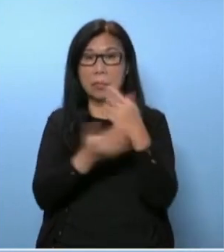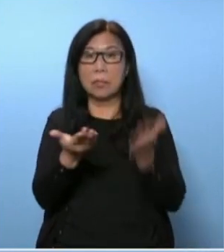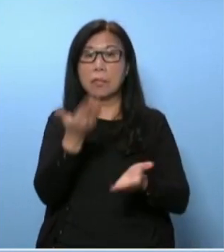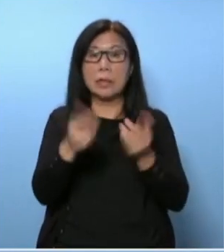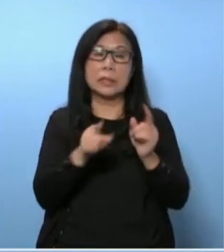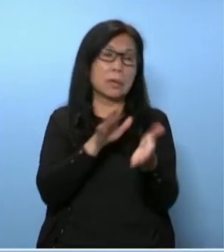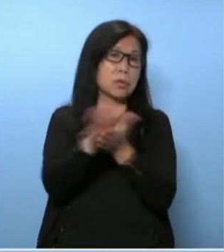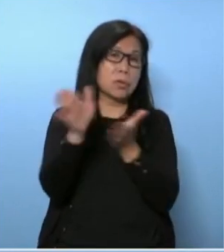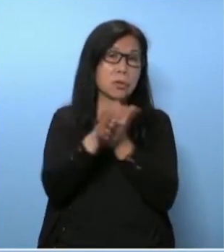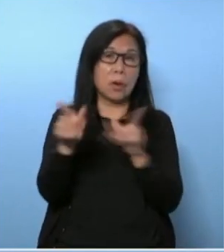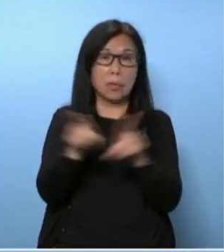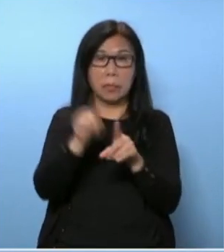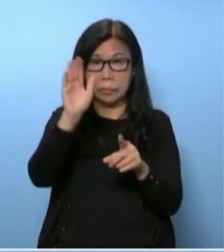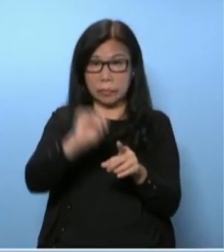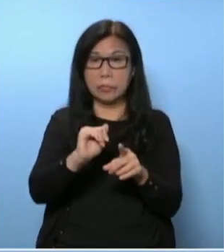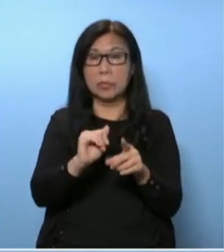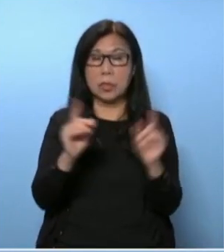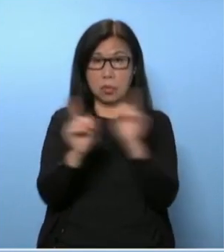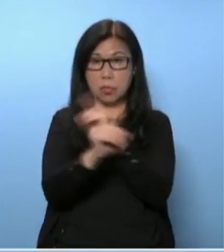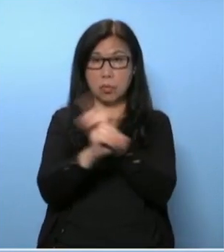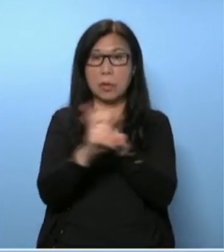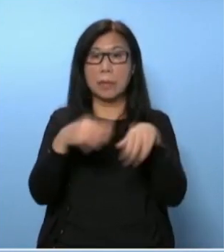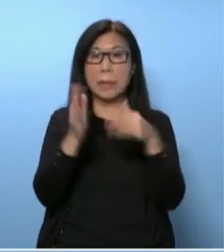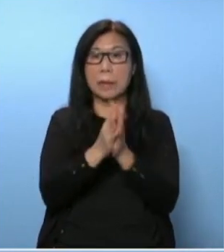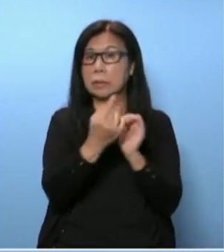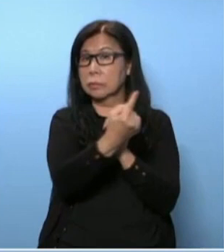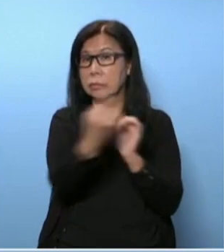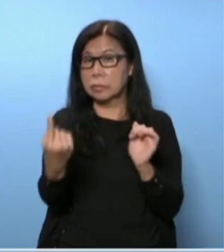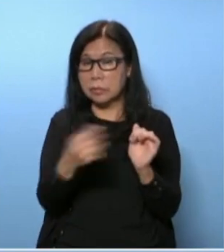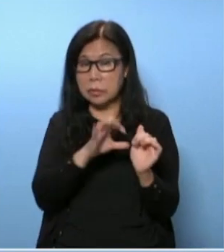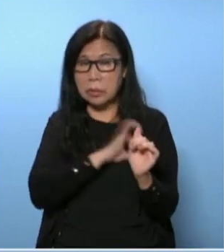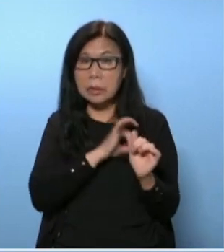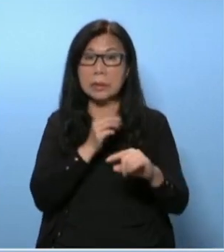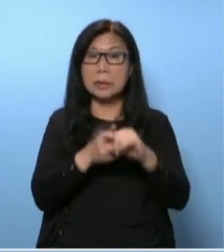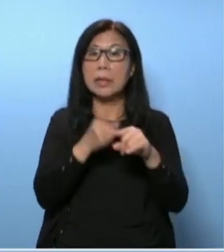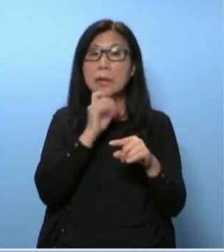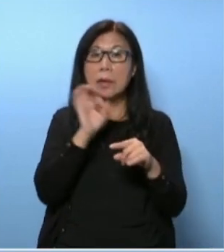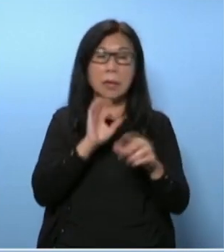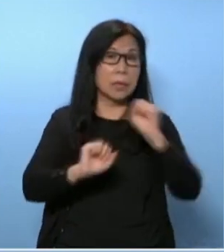可以取締。但係當然啦，我哋睇每一個嘅組織啊，究竟咧佢哋是否